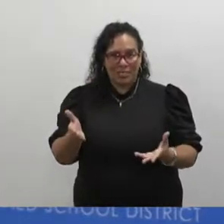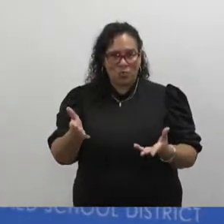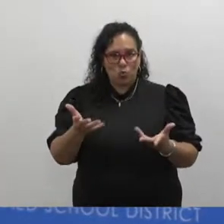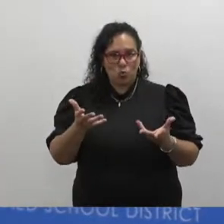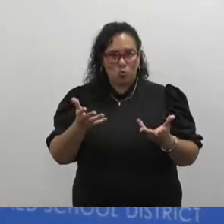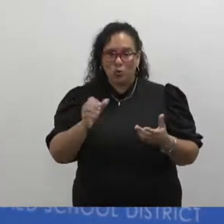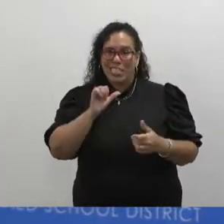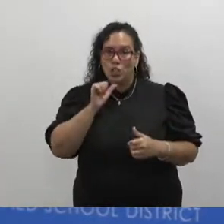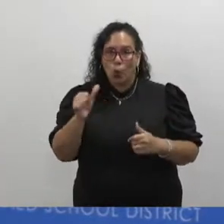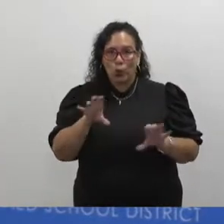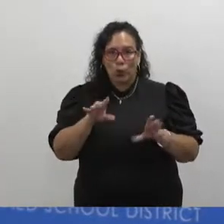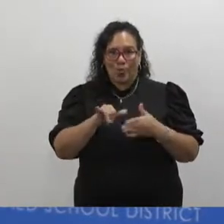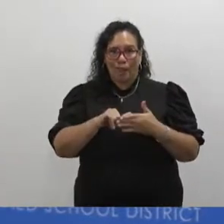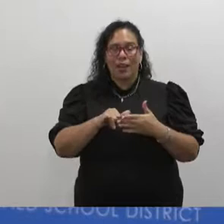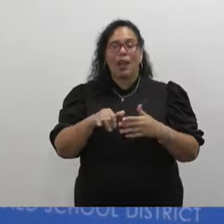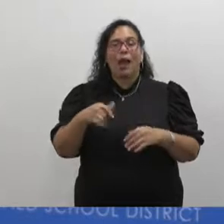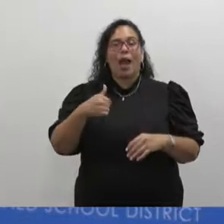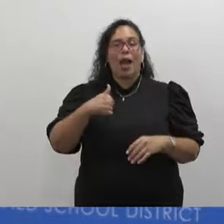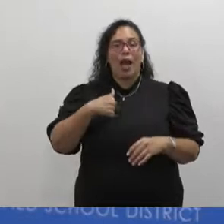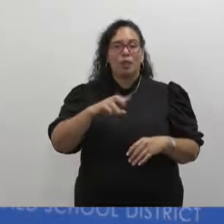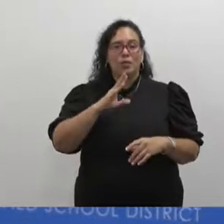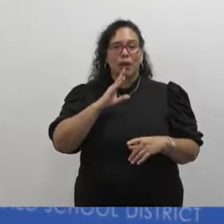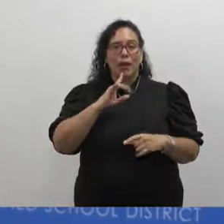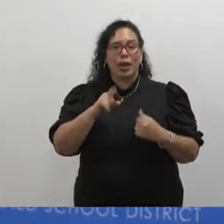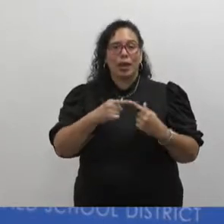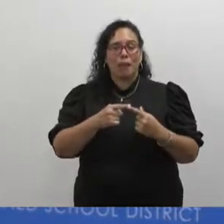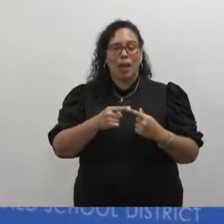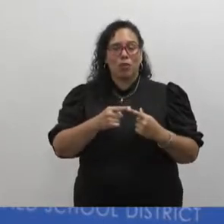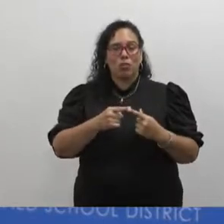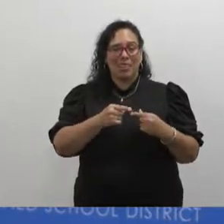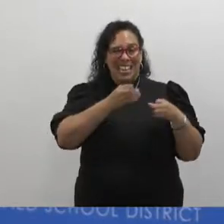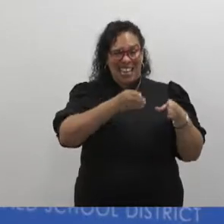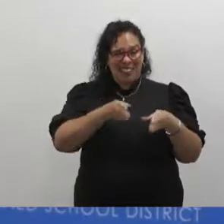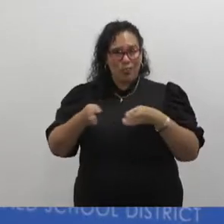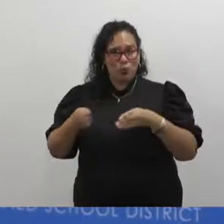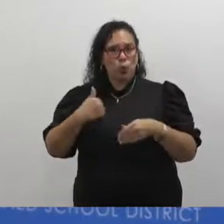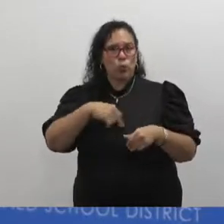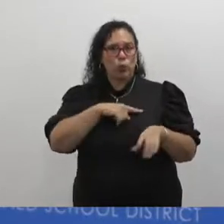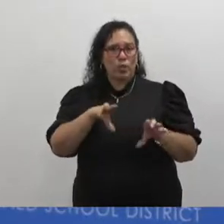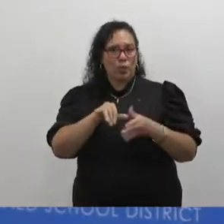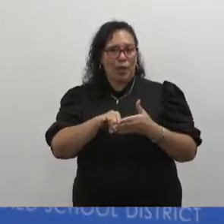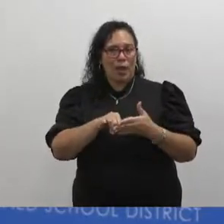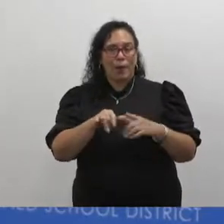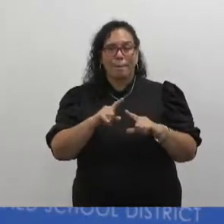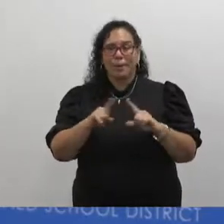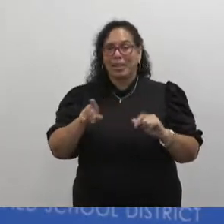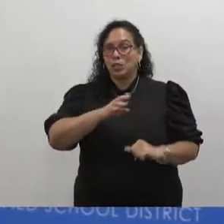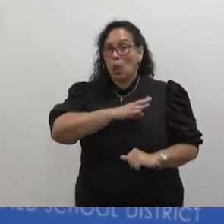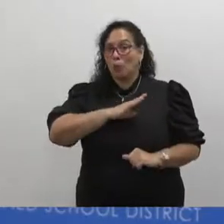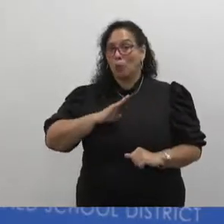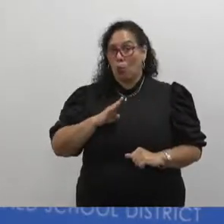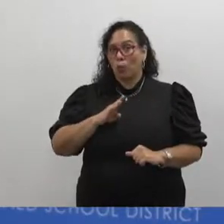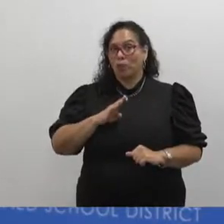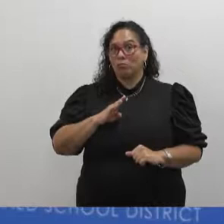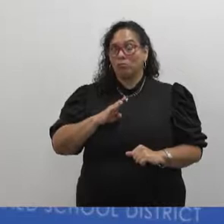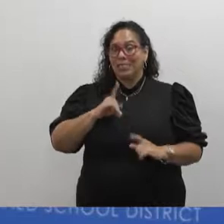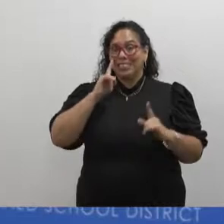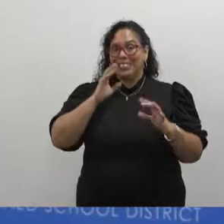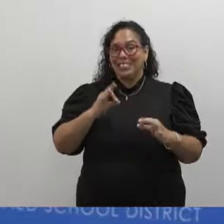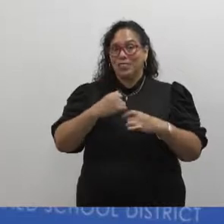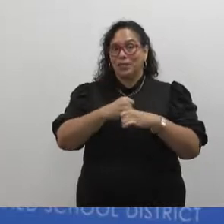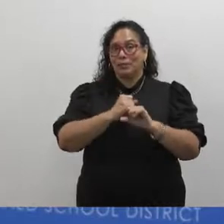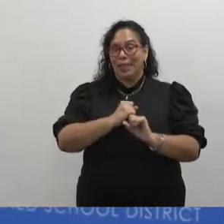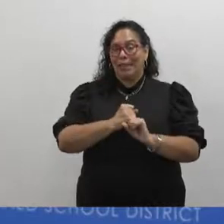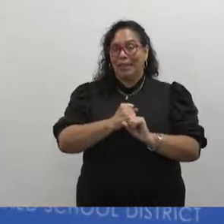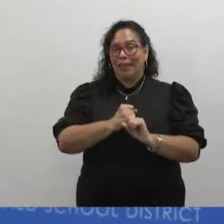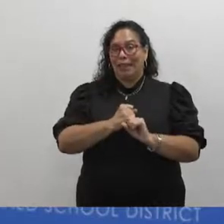đã chụp ball pi sa hạ cung để bạn cái thứ trong đà nâng nè, chỉ cầm bạc sa nâng dương tới thà một dương xem lại chặt, xem lại